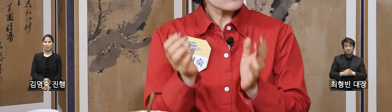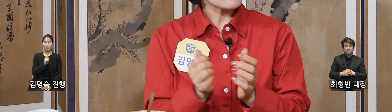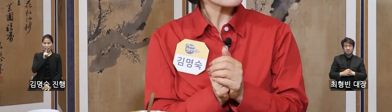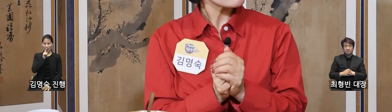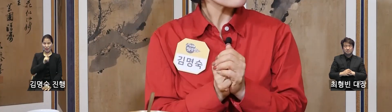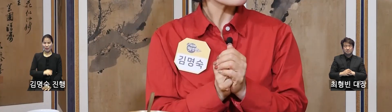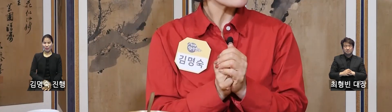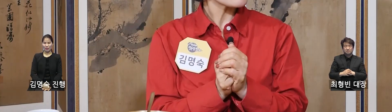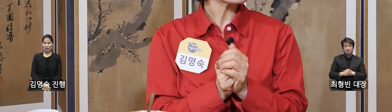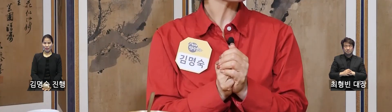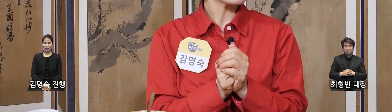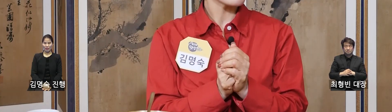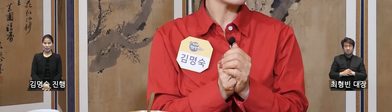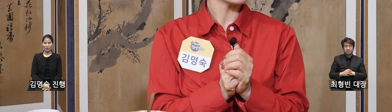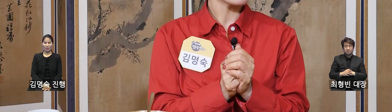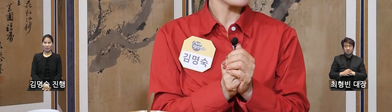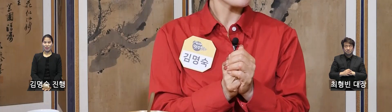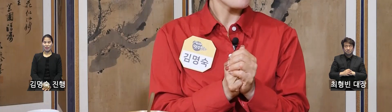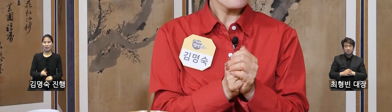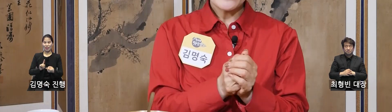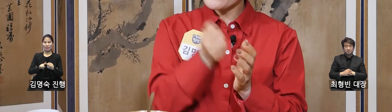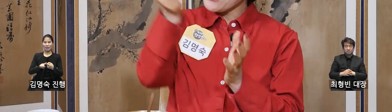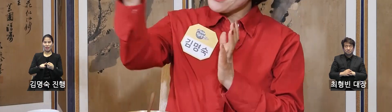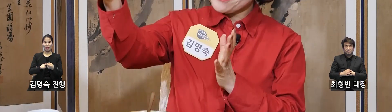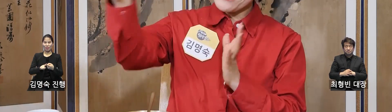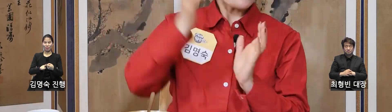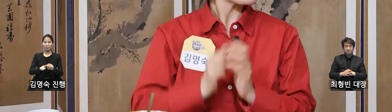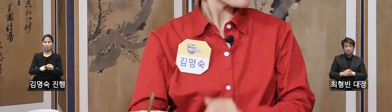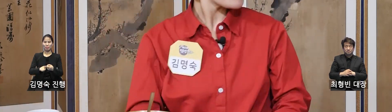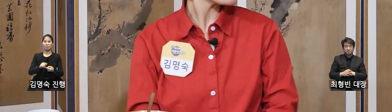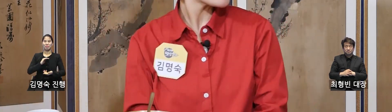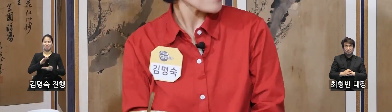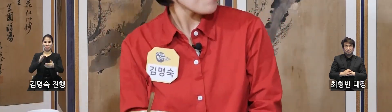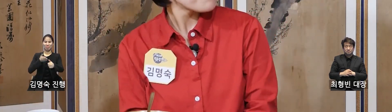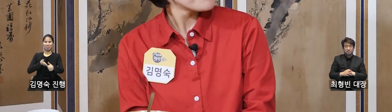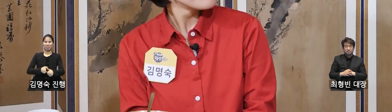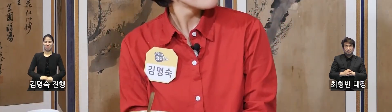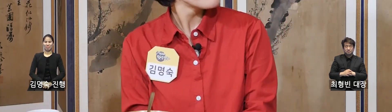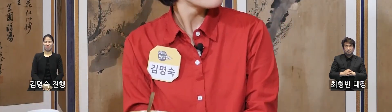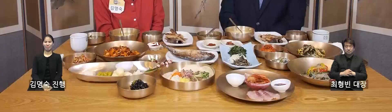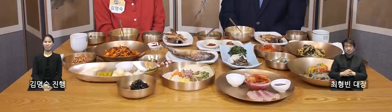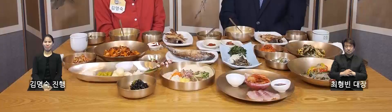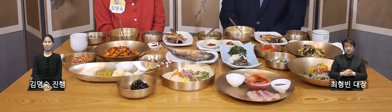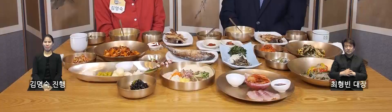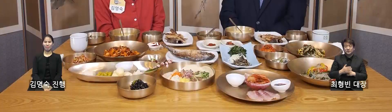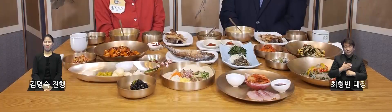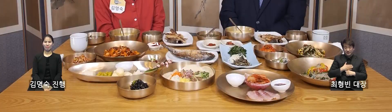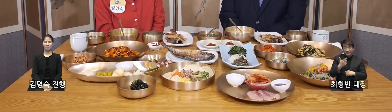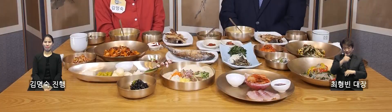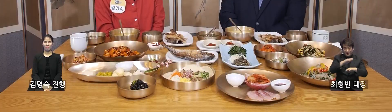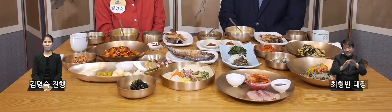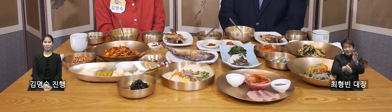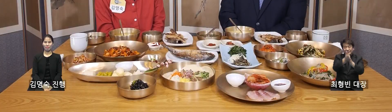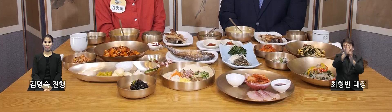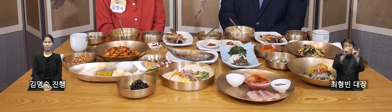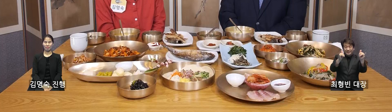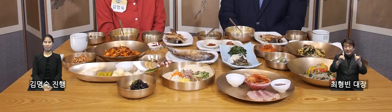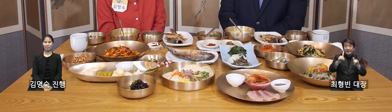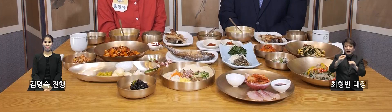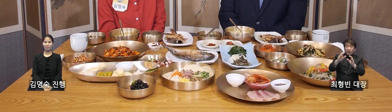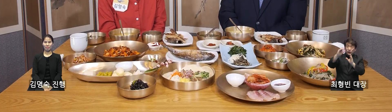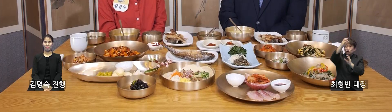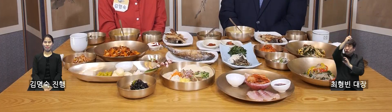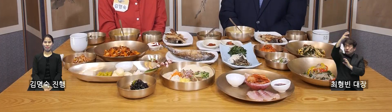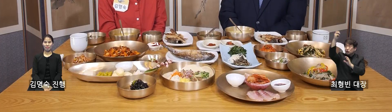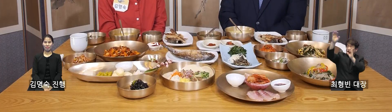아니면 또 알아주셨으면 하는 것들이 있다면 그 시간 한 말씀이 지시자 그럼 저희 결심 인천 문제는 요